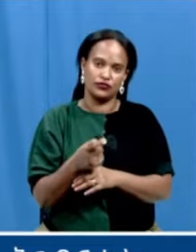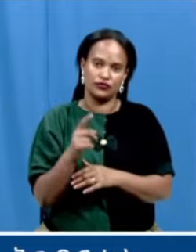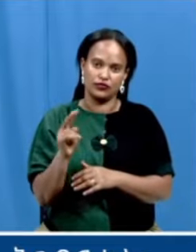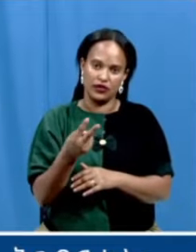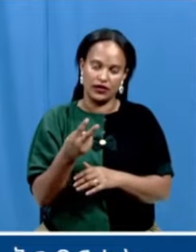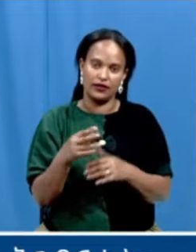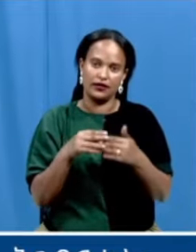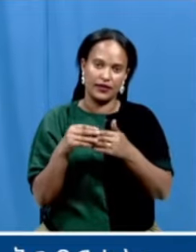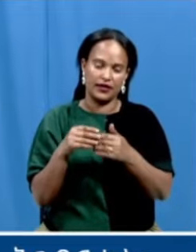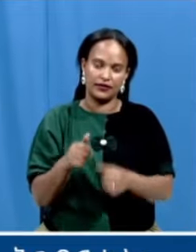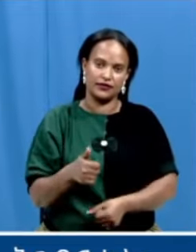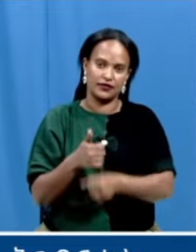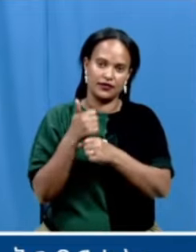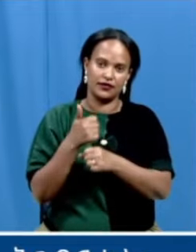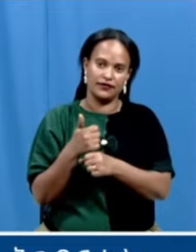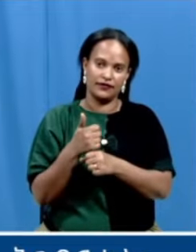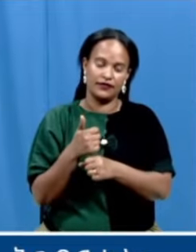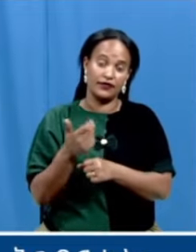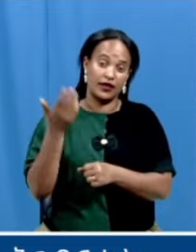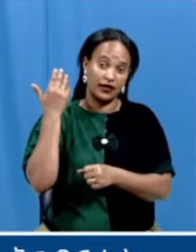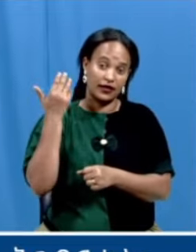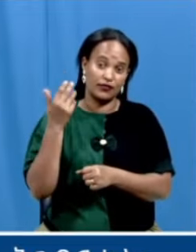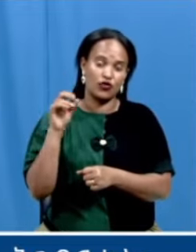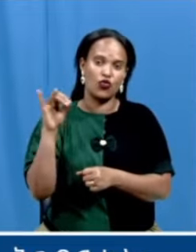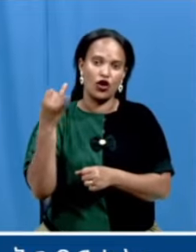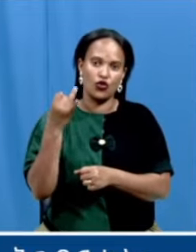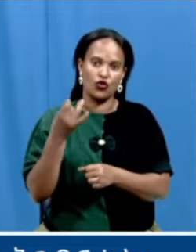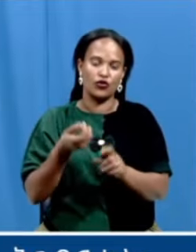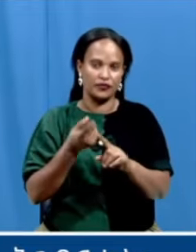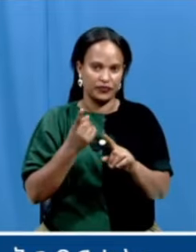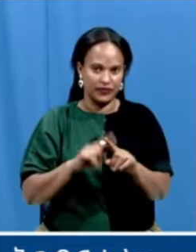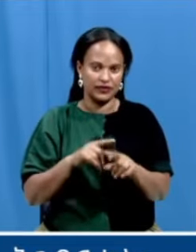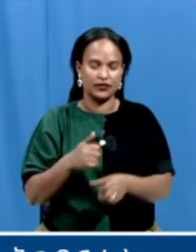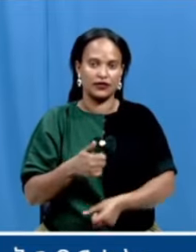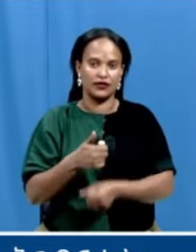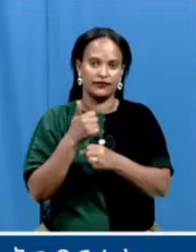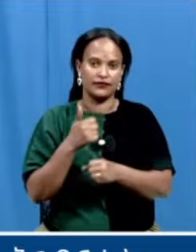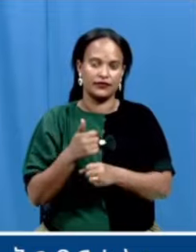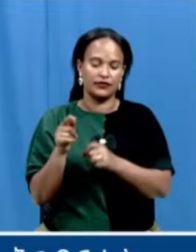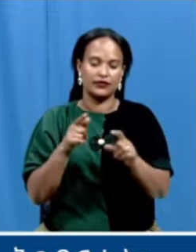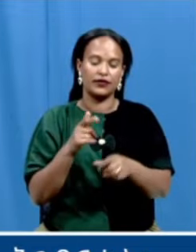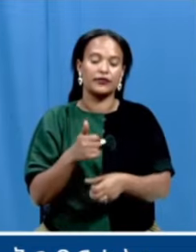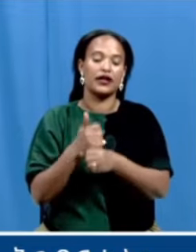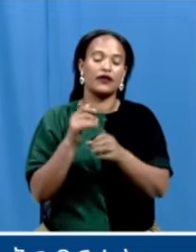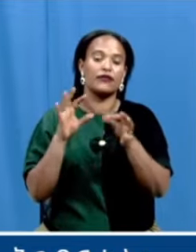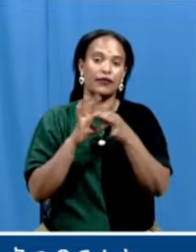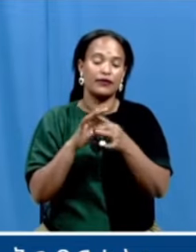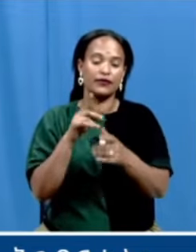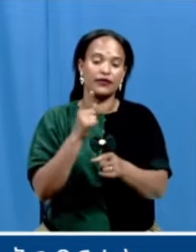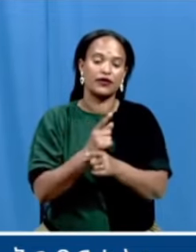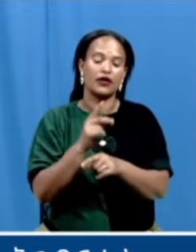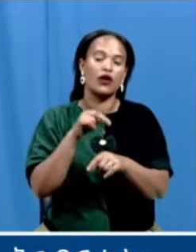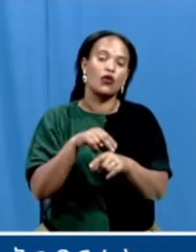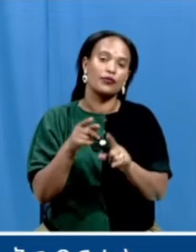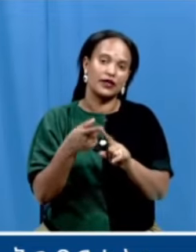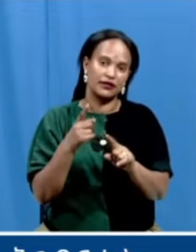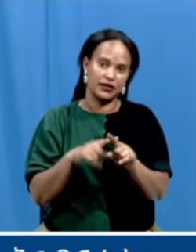ነቲ ኣመራርሓን እቲ ደጋፊ ዝናይ ቀደም ነበረ ወልዋሎ ንምምላስ ትደጋፍን ከም ደጋፊ ማሕበር ናብቲ ትኽክለኛ ኣቋም